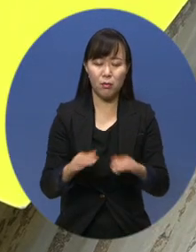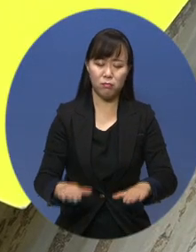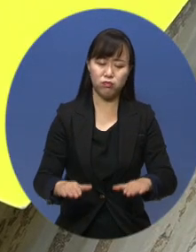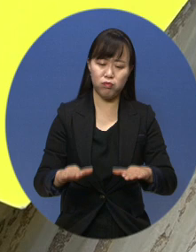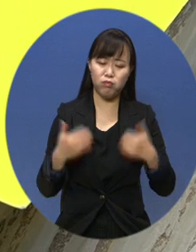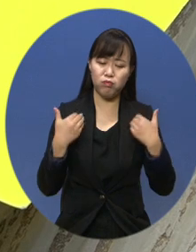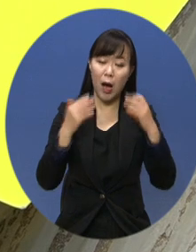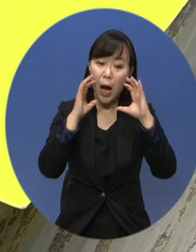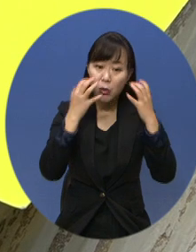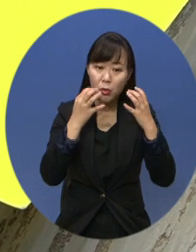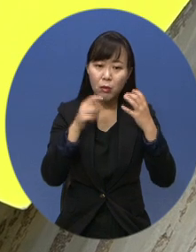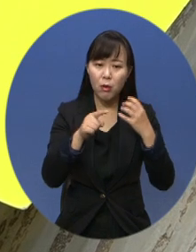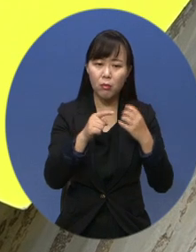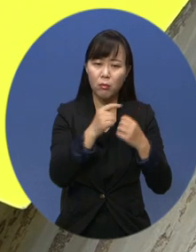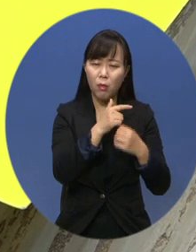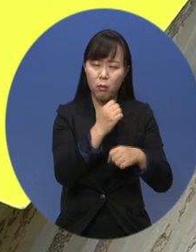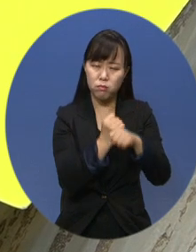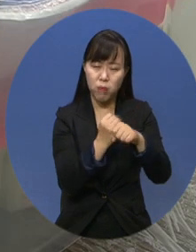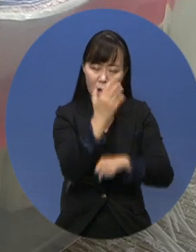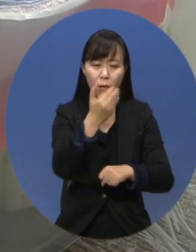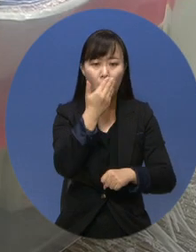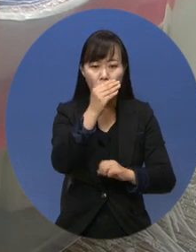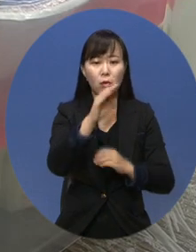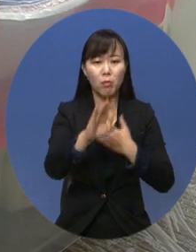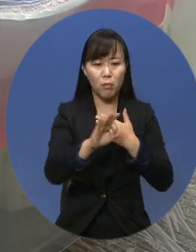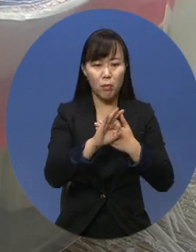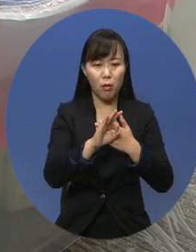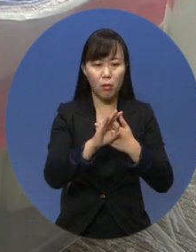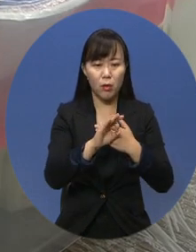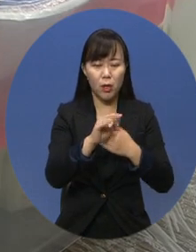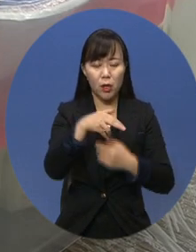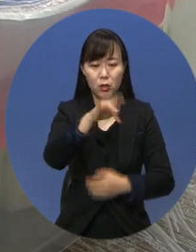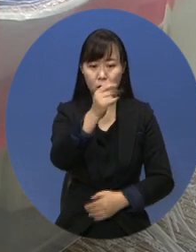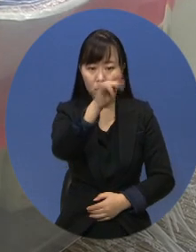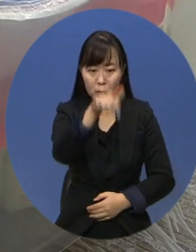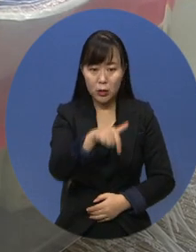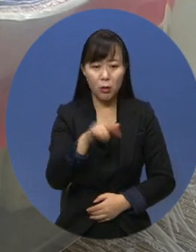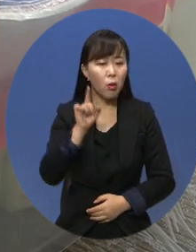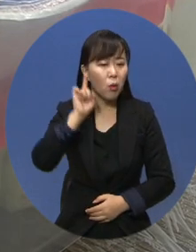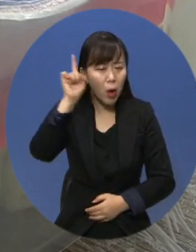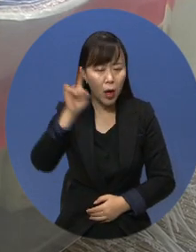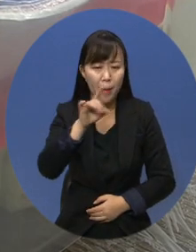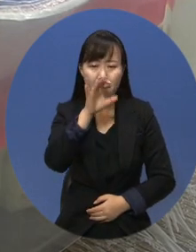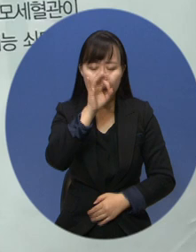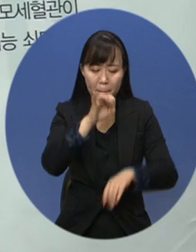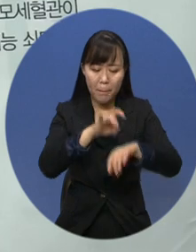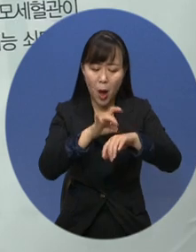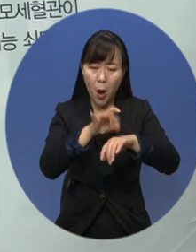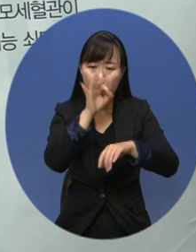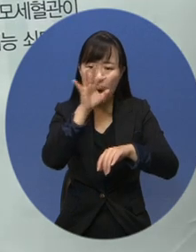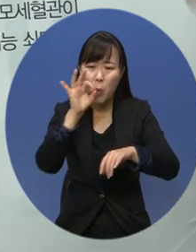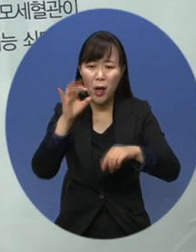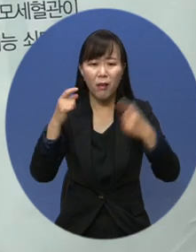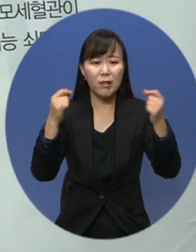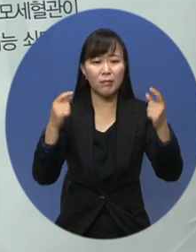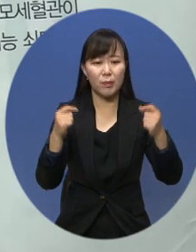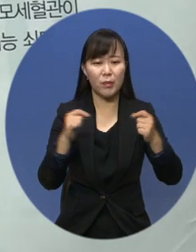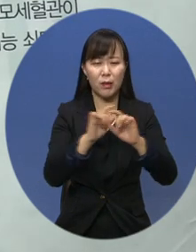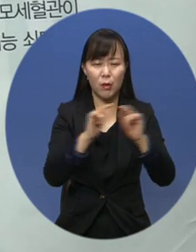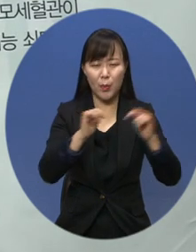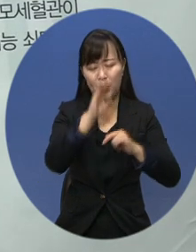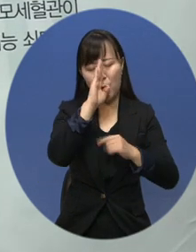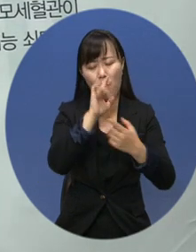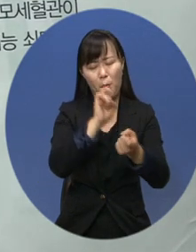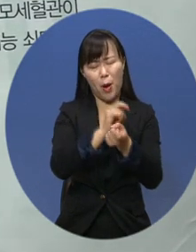2 나트륨을 과다 섭취할 경우 천식 고혈압 골다공증 등 여러 가지 질병에 걸릴 확률이